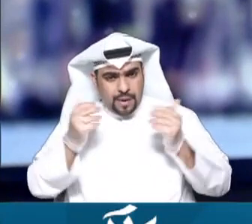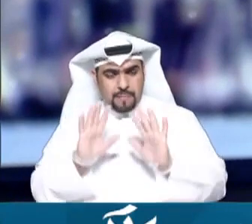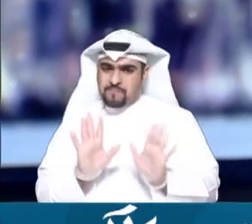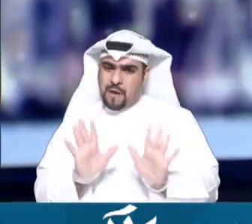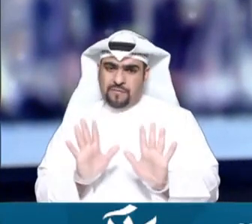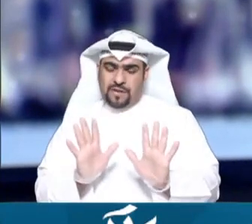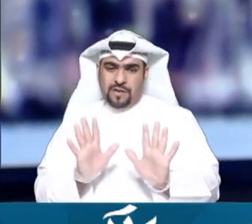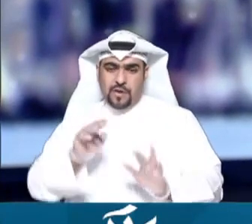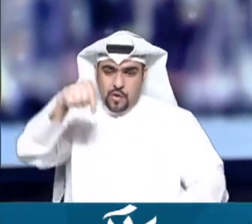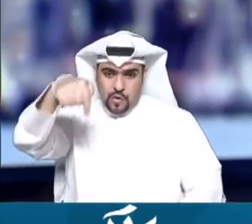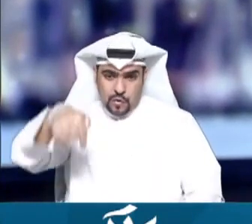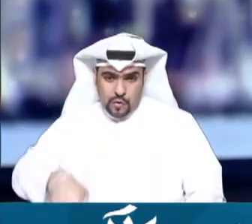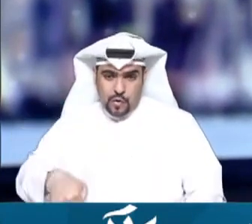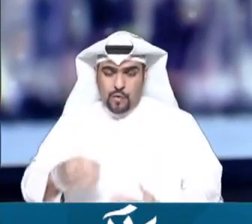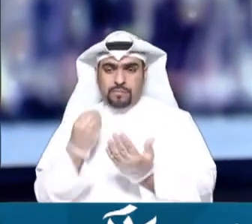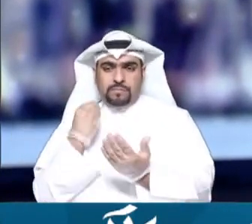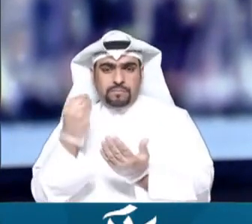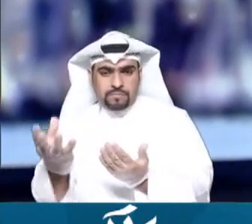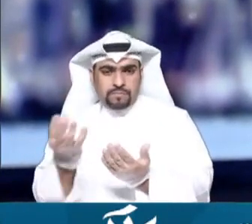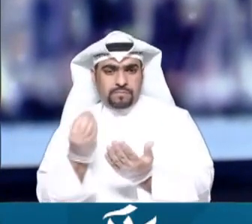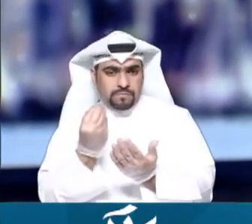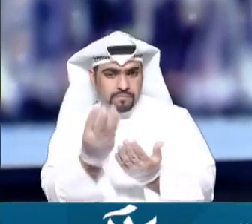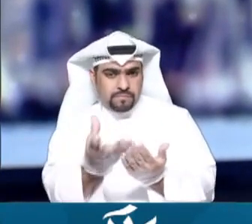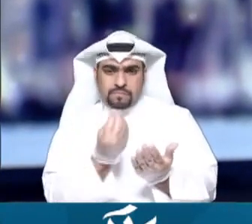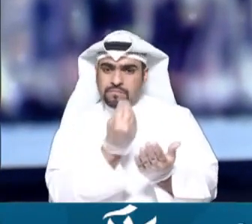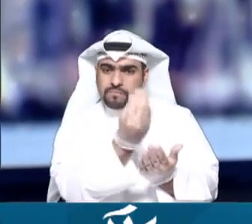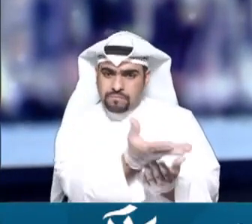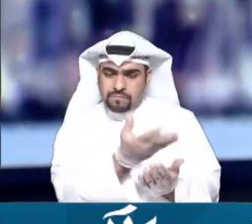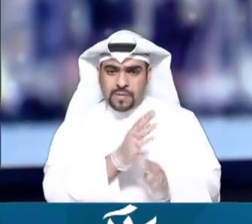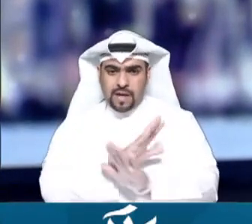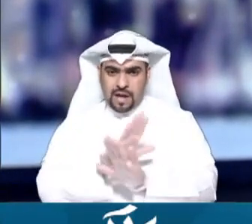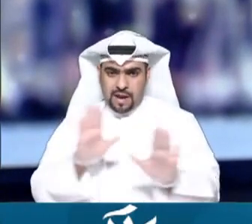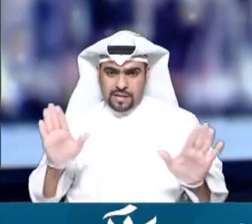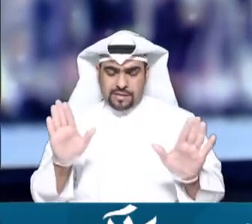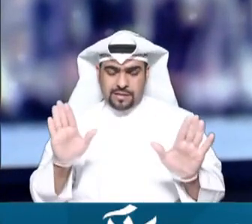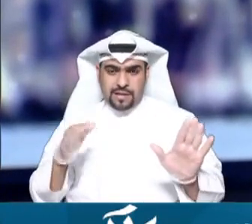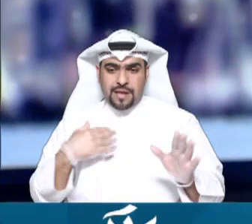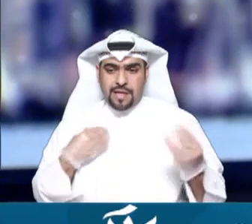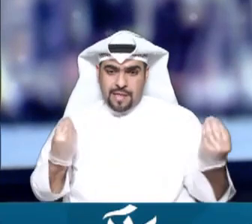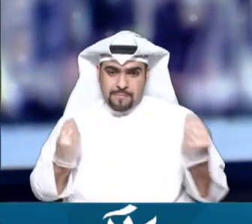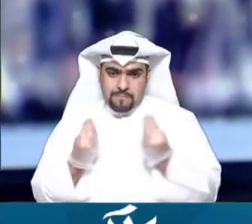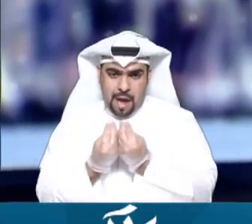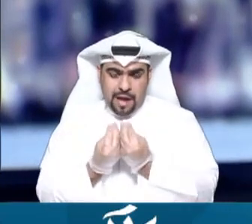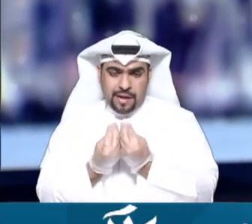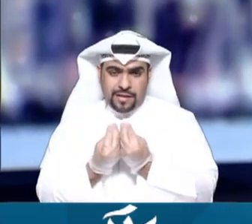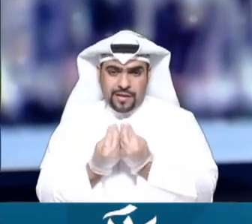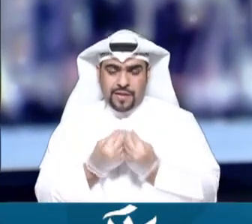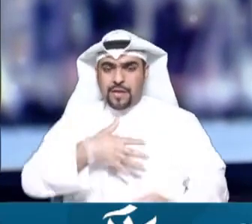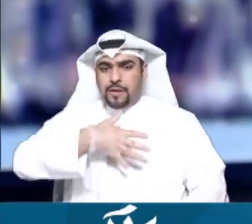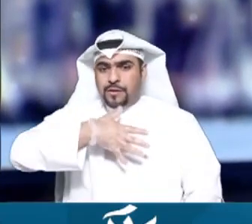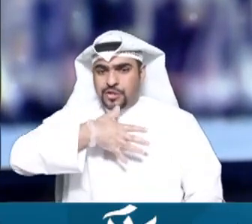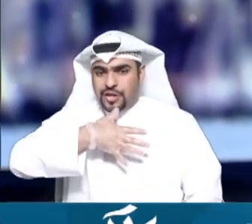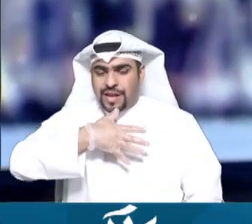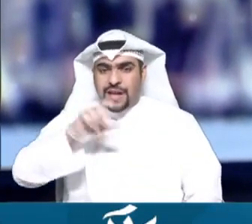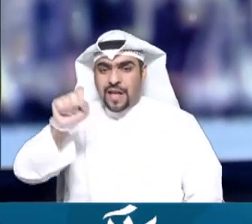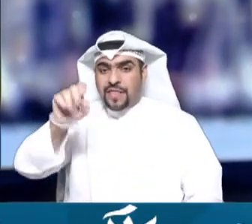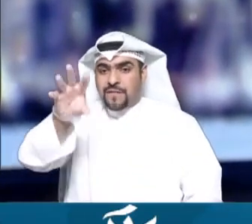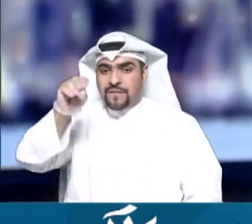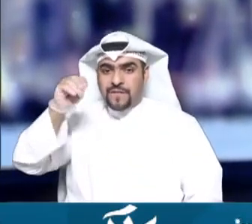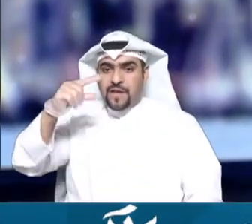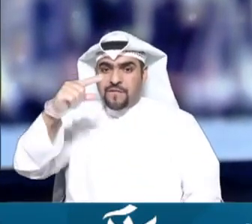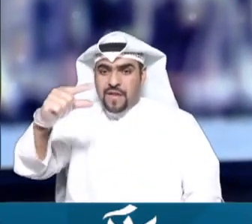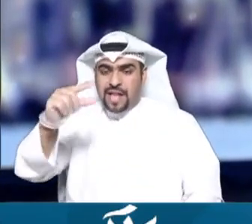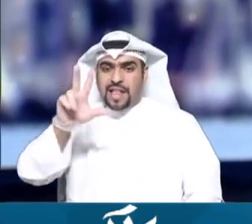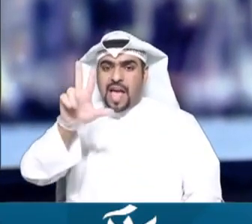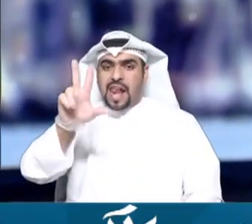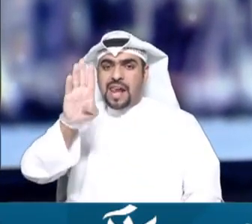وزعنا اليوم وايضا الحمله مستمره وانطلقنا مع الشيخ فهد وقارئنا الفاضل في حمله ان شاء الله لتوزيع